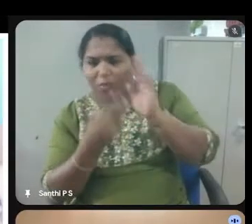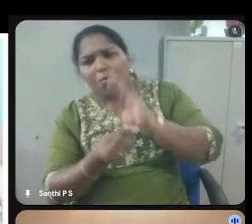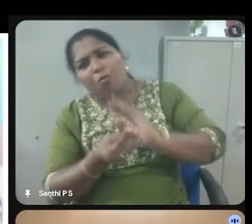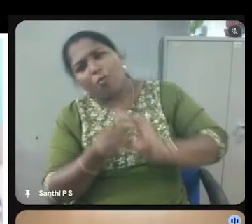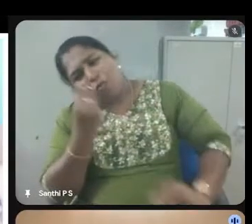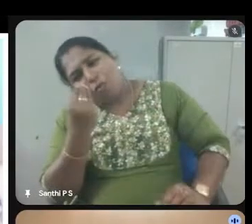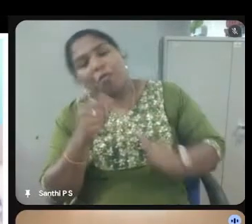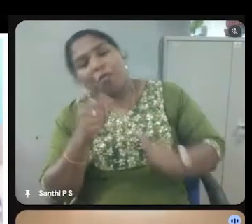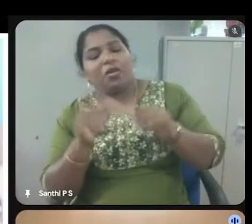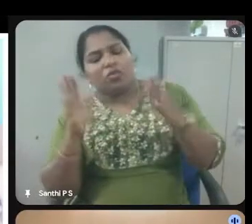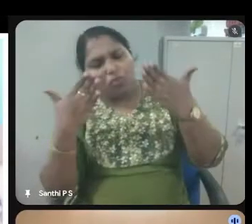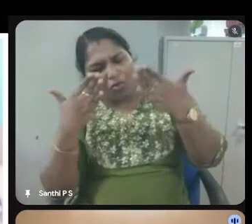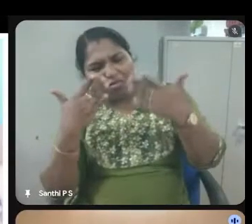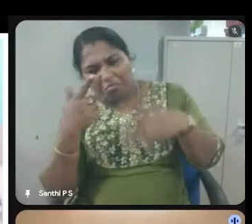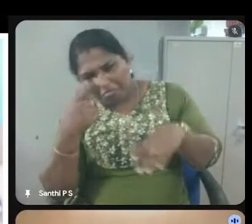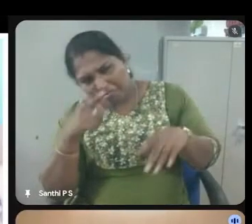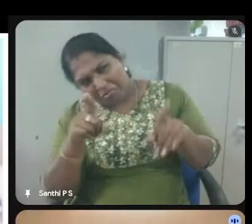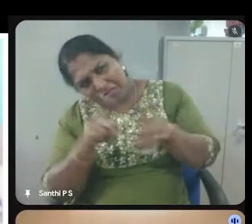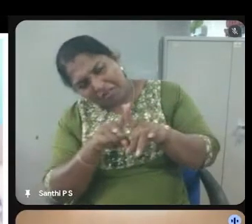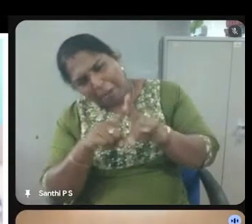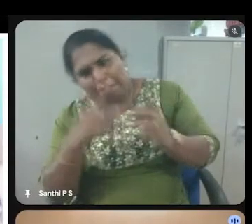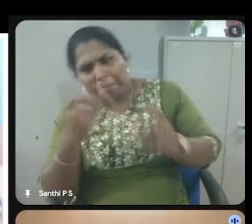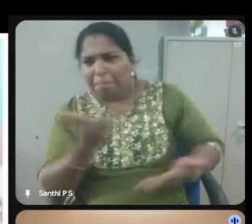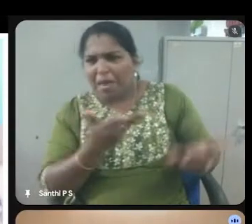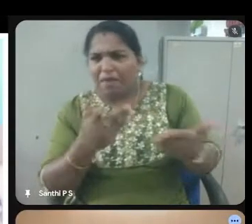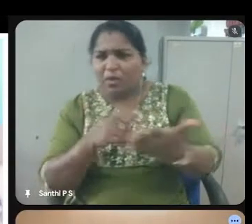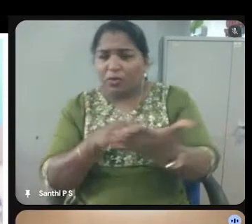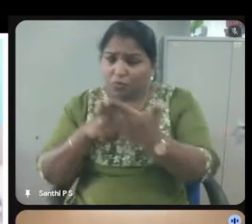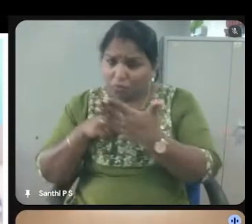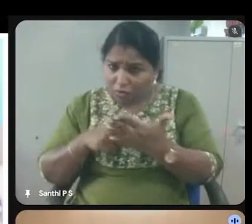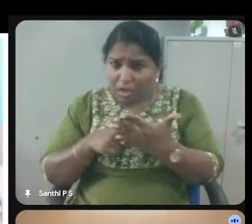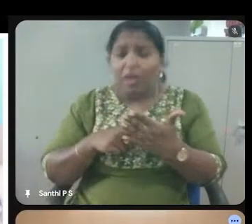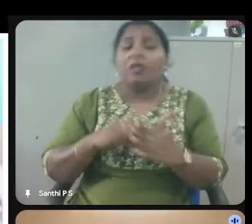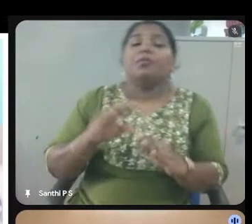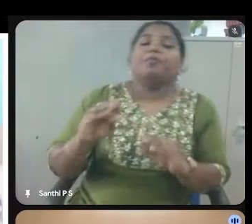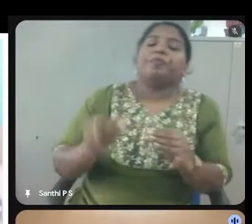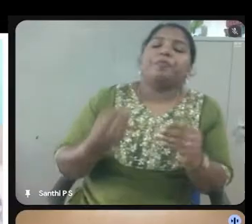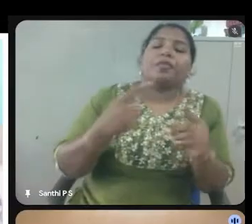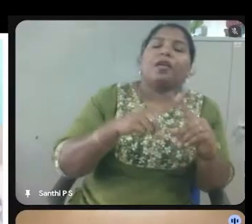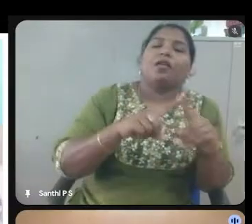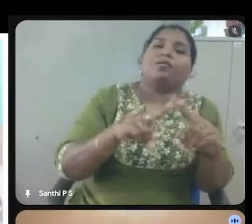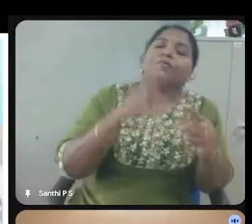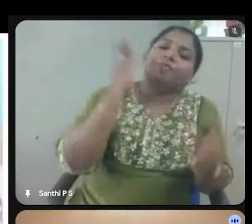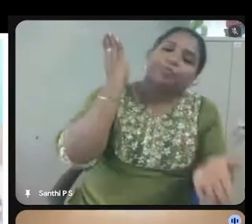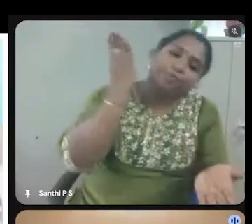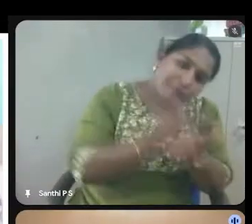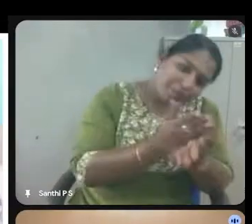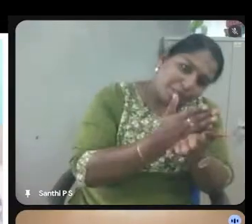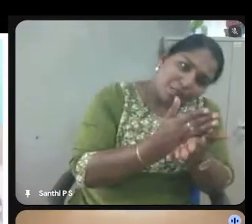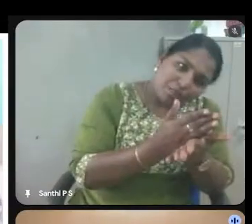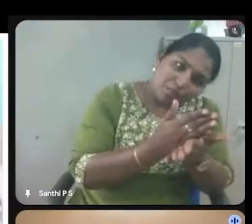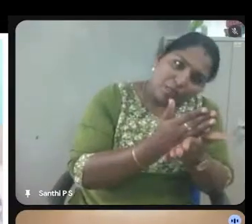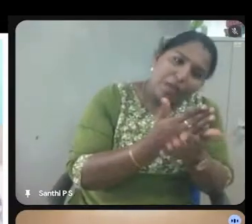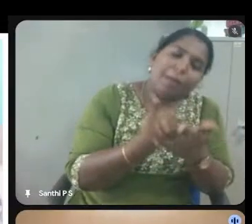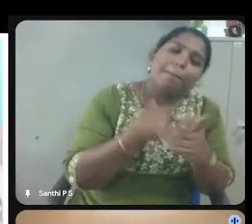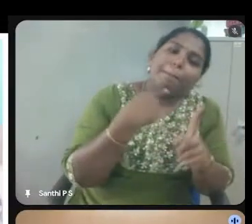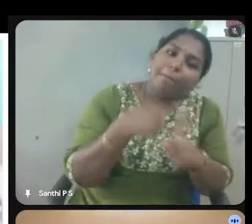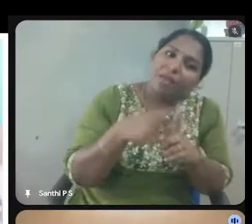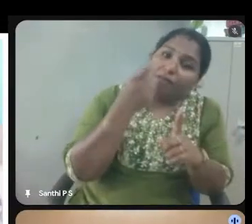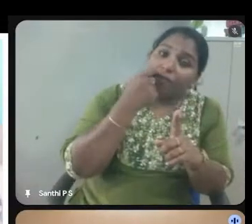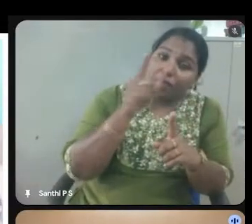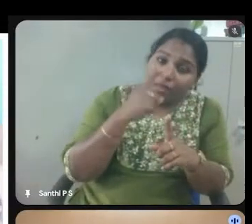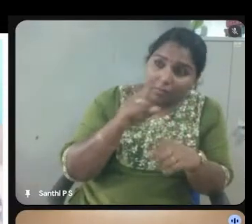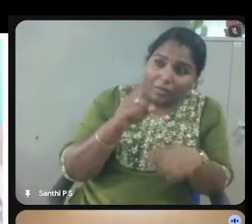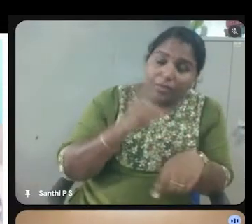ഒക്കെ കാണിക്കുകയാണെന്ന് നമ്മൾ അറിയുമ്പോൾ ആദ്യം നമ്മൾ പറയും സ്ക്രീൻ ടൈം കംപ്ലീറ്റ് ആയിട്ട് നിർത്താൻ പറയും. അപ്പൊ അതിനോടൊപ്പം തന്നെ പാരന്റ്സ് ആൻഡ് ഇന്ററാക്ഷന്റെ